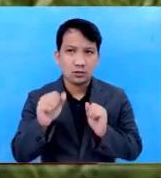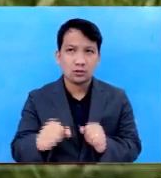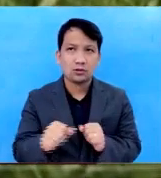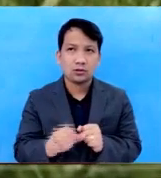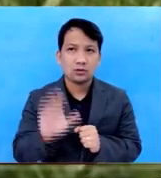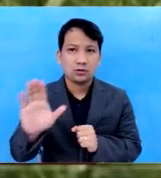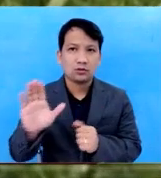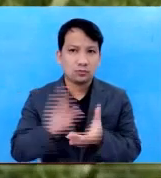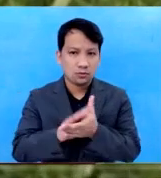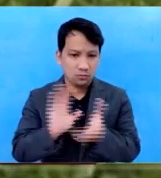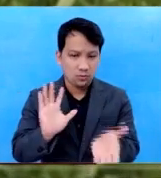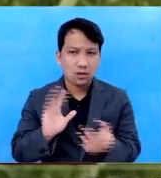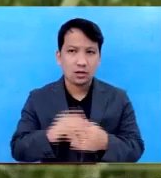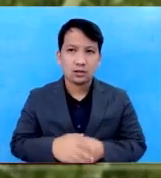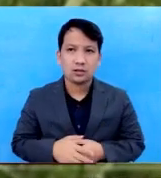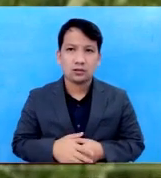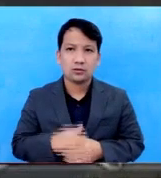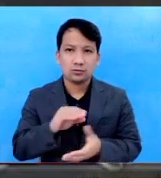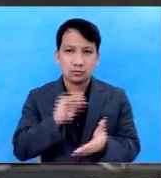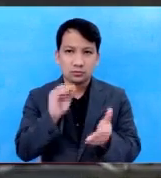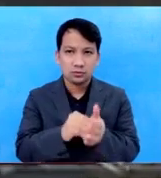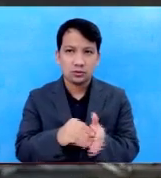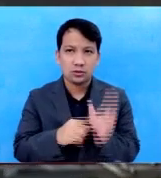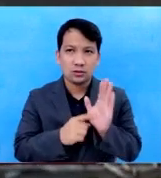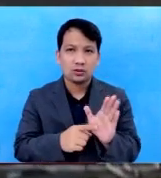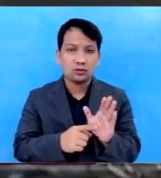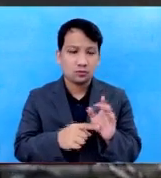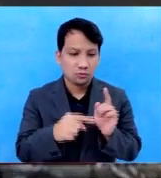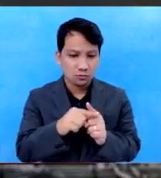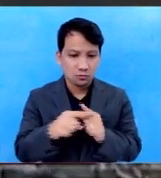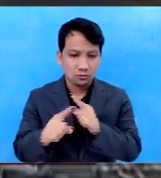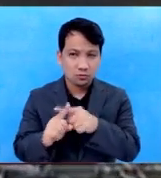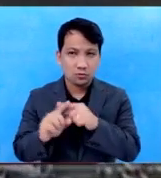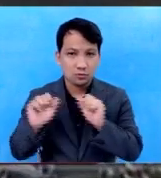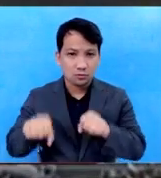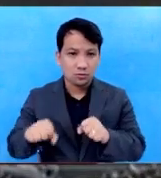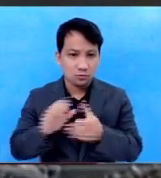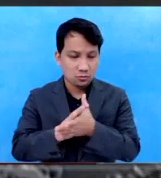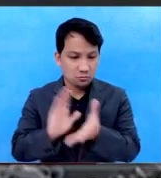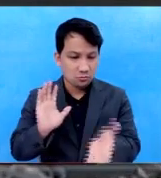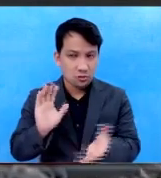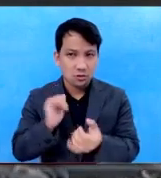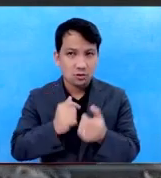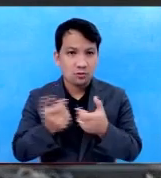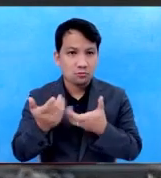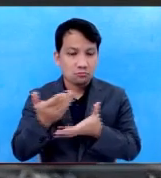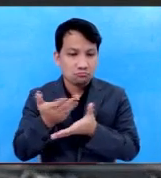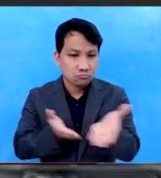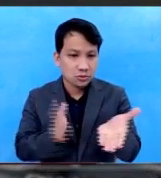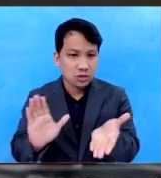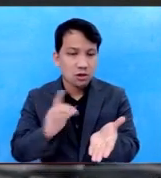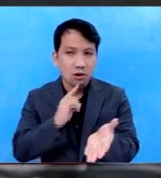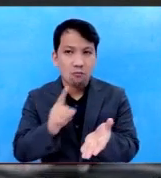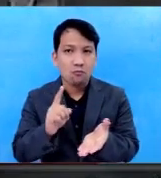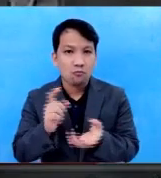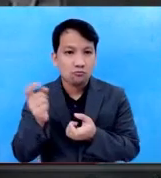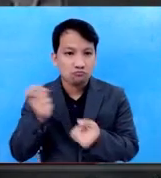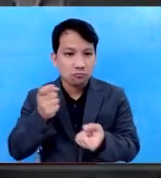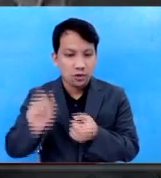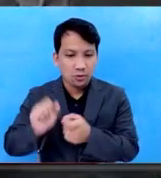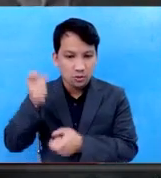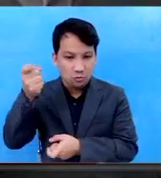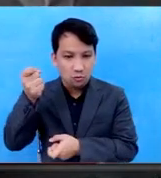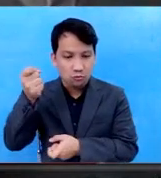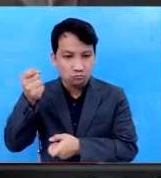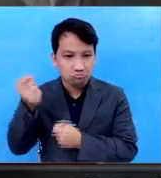mahal. So I'm just putting one plus one. If it's sobrang mahal, it's because somebody is releasing the sugar slowly, little